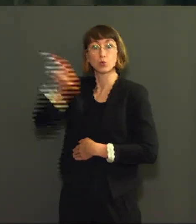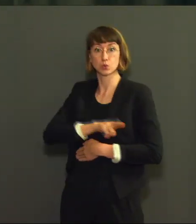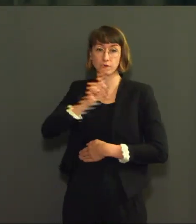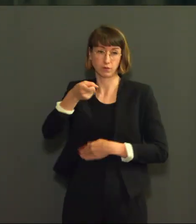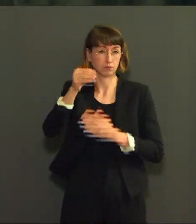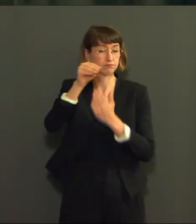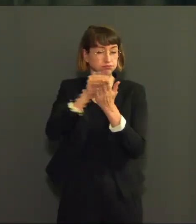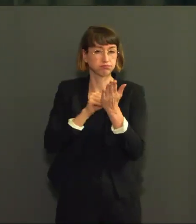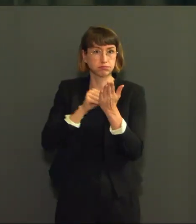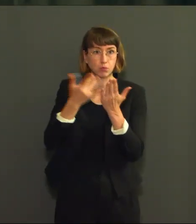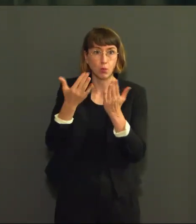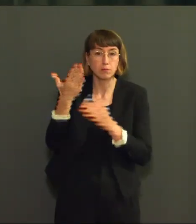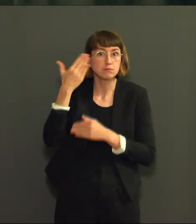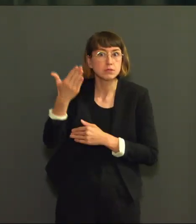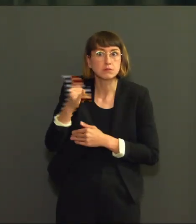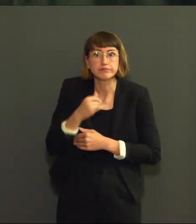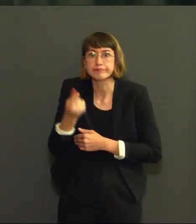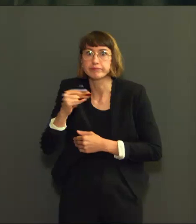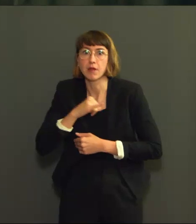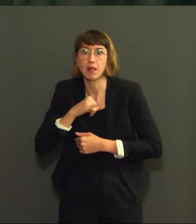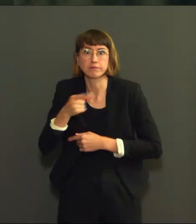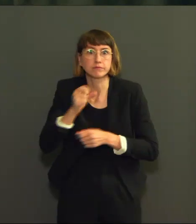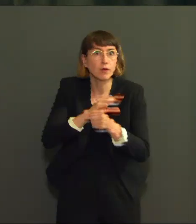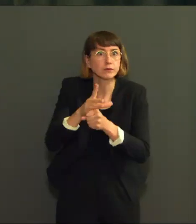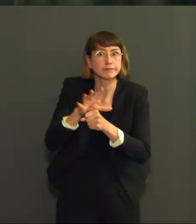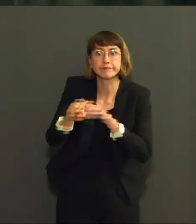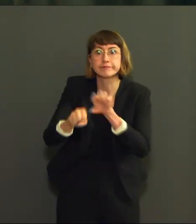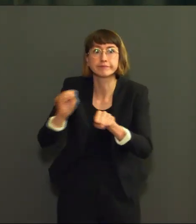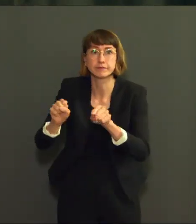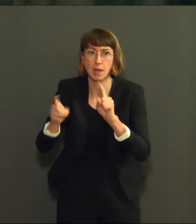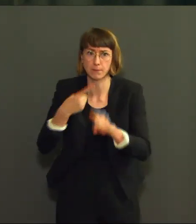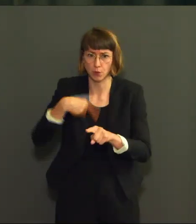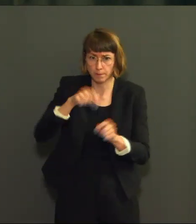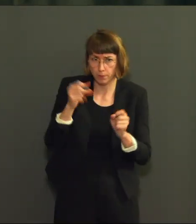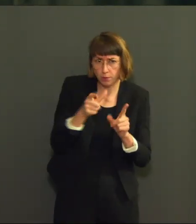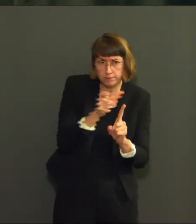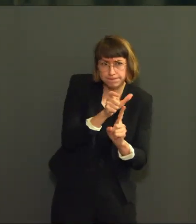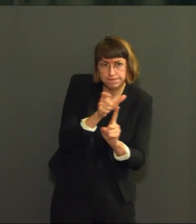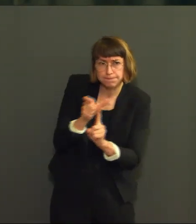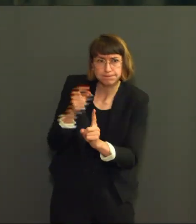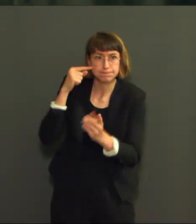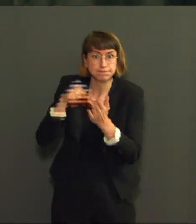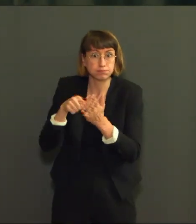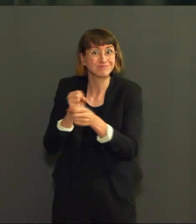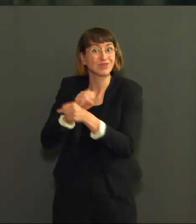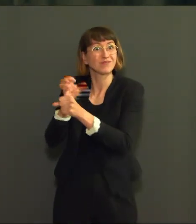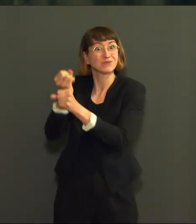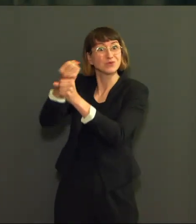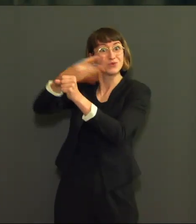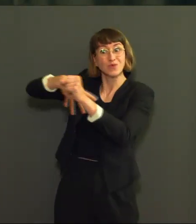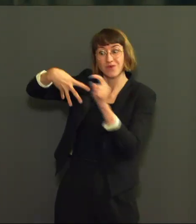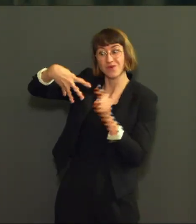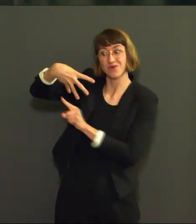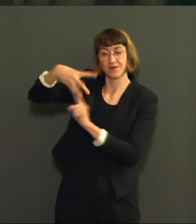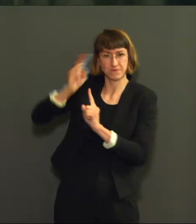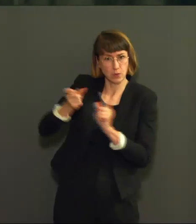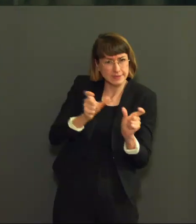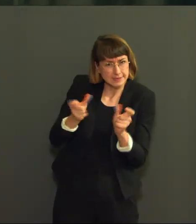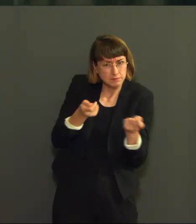et cela reste primordial, notamment dans le cas d'éventuels nouveaux variants. Cet après-midi, le comité de